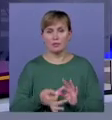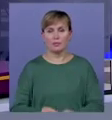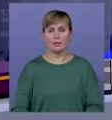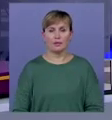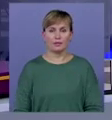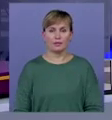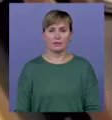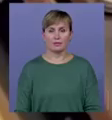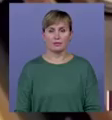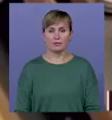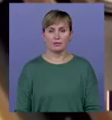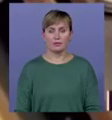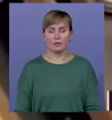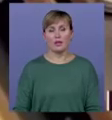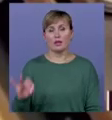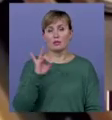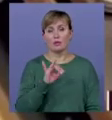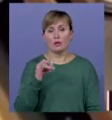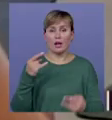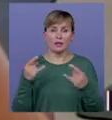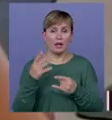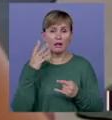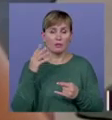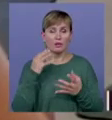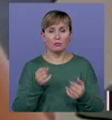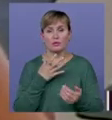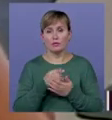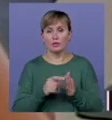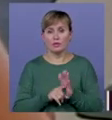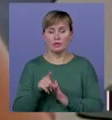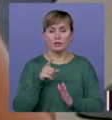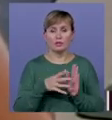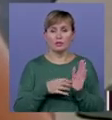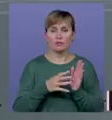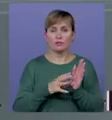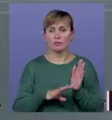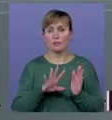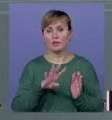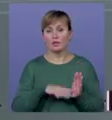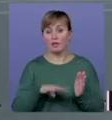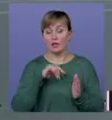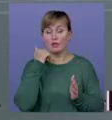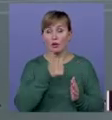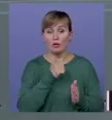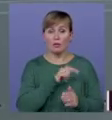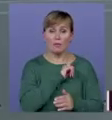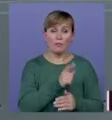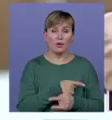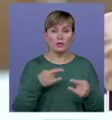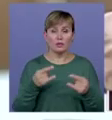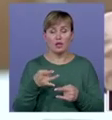Жанабекова. История канала «Алматы» берет свое начало с 1999 года. Мощный